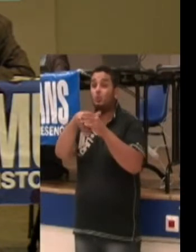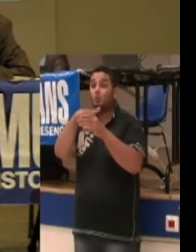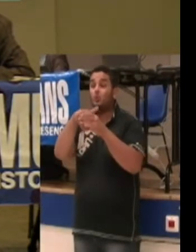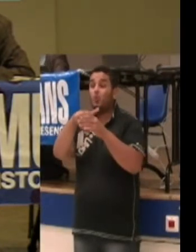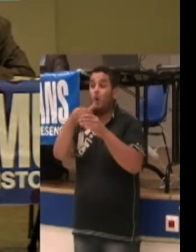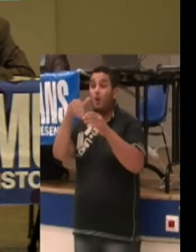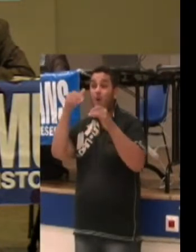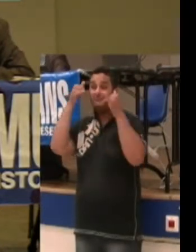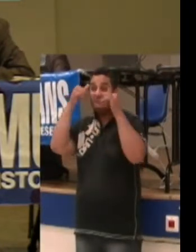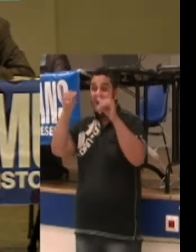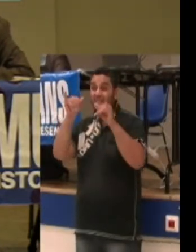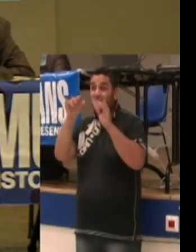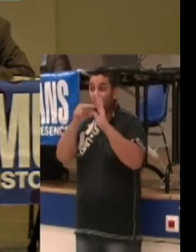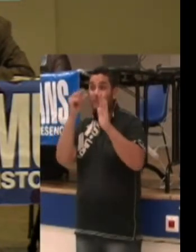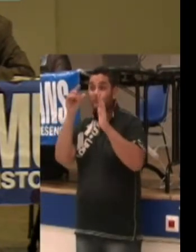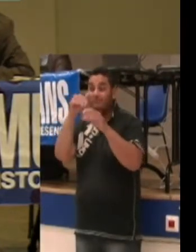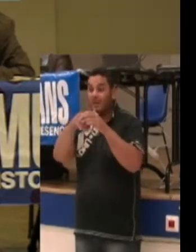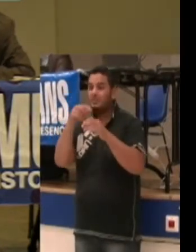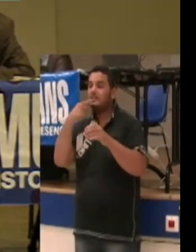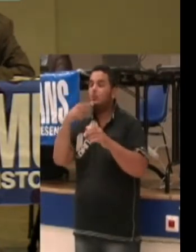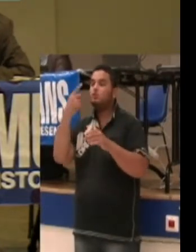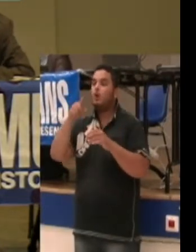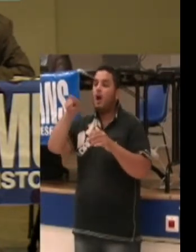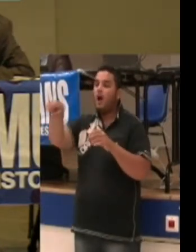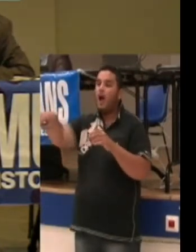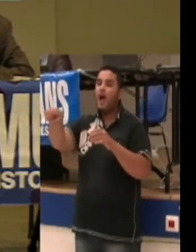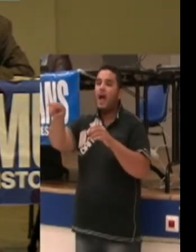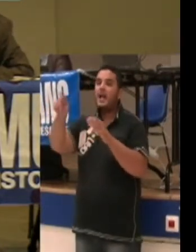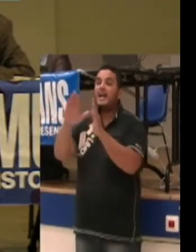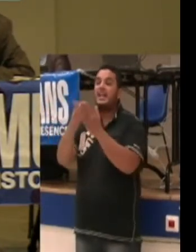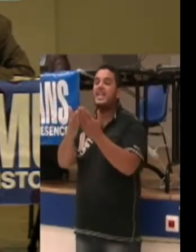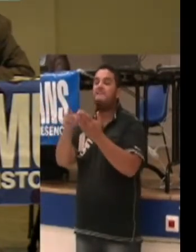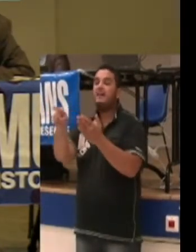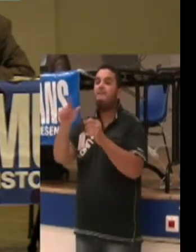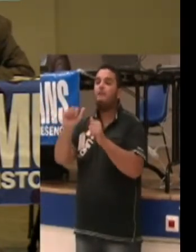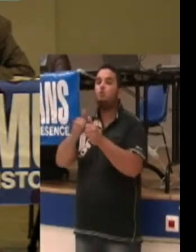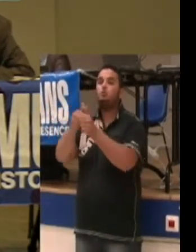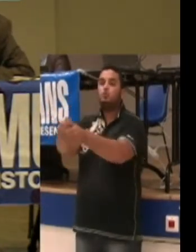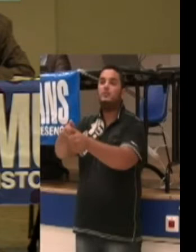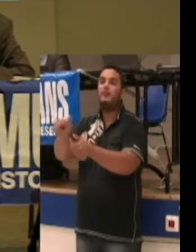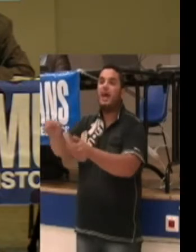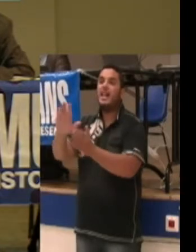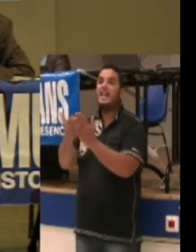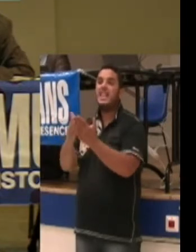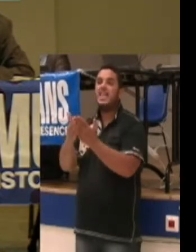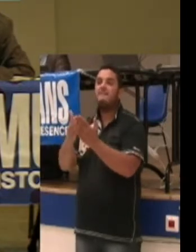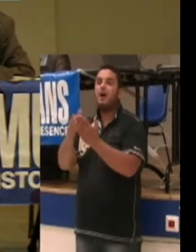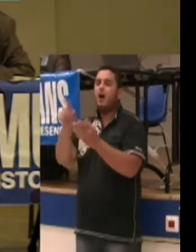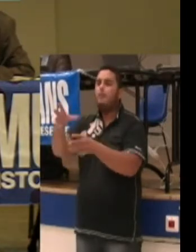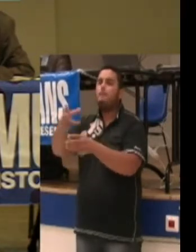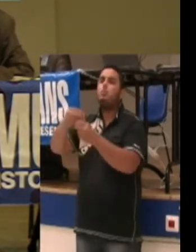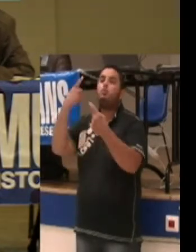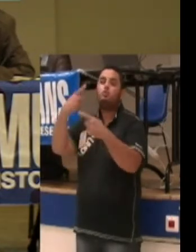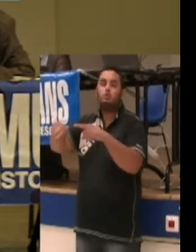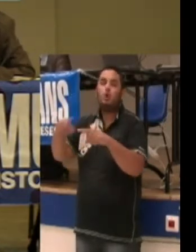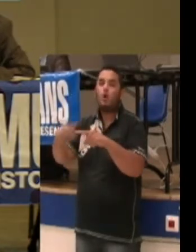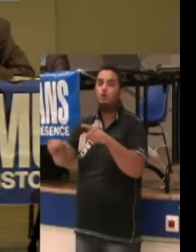une guidance pour ceux qui la demandent. Donc si tu veux la guidance, tu suis le livre. Ensuite, tu